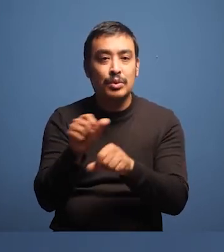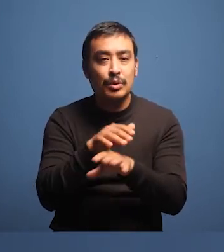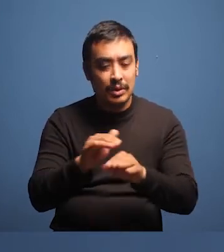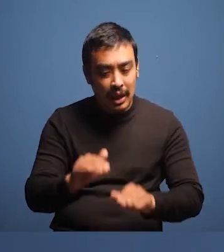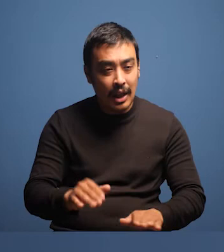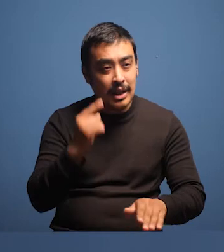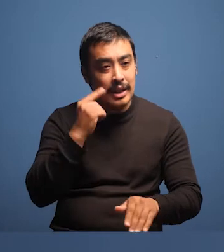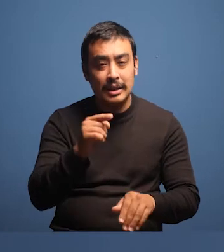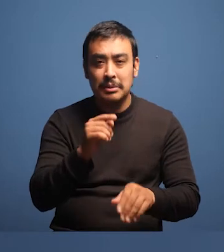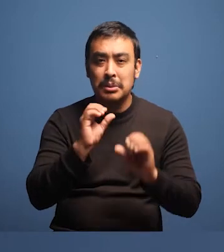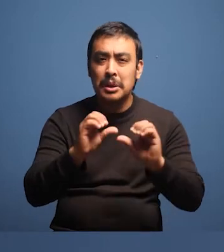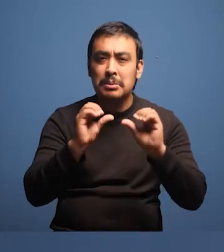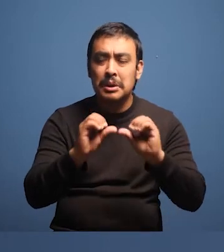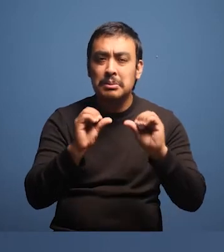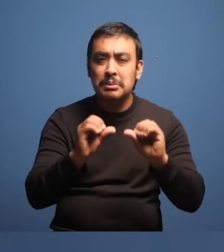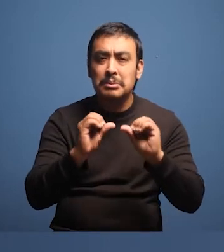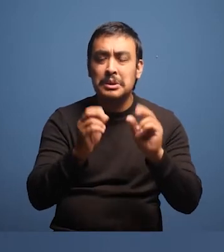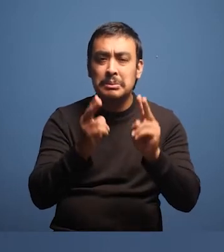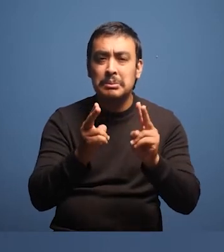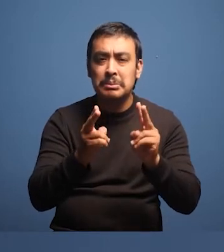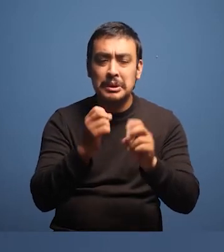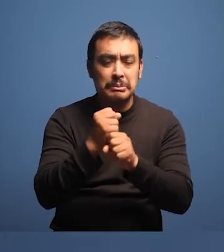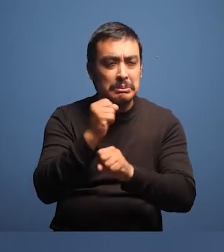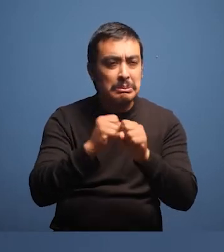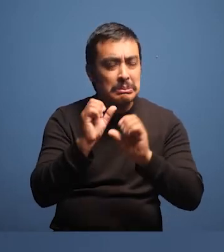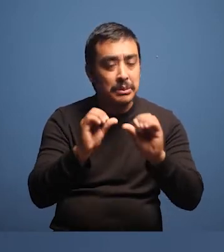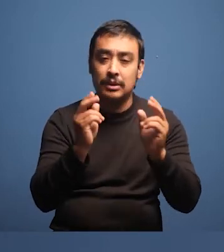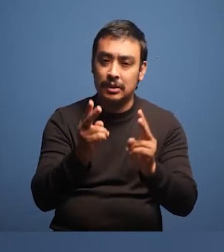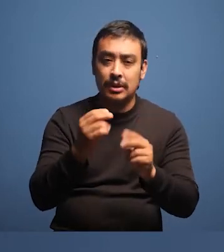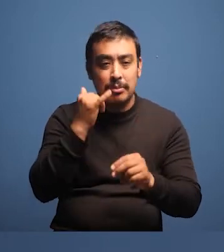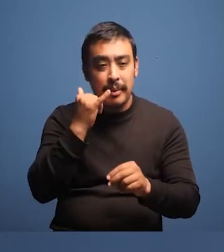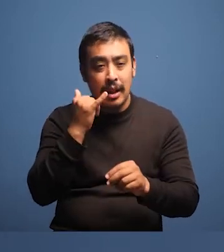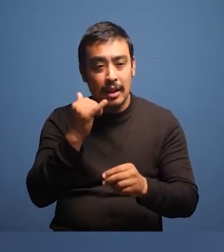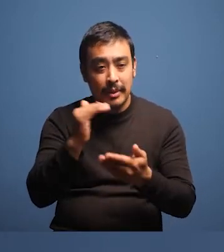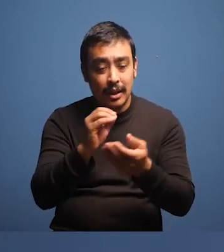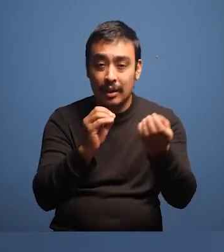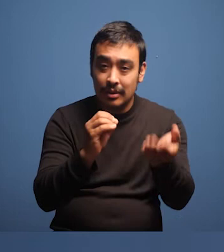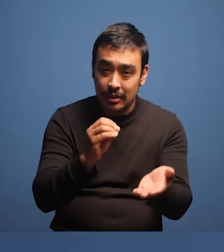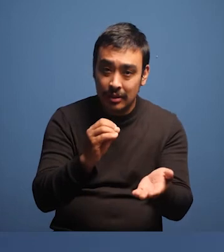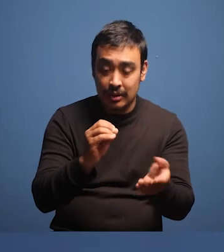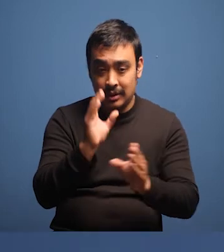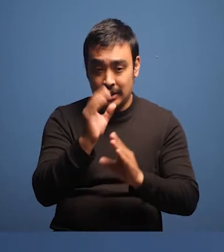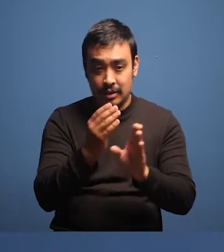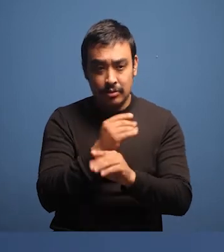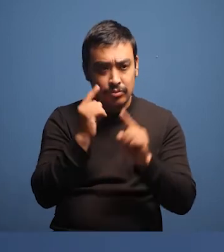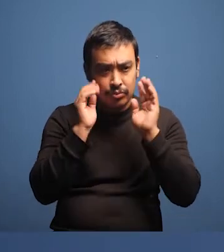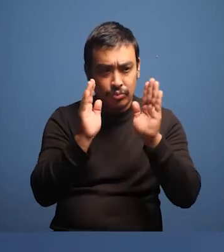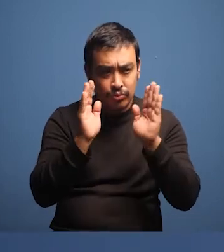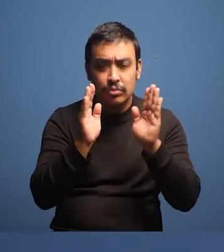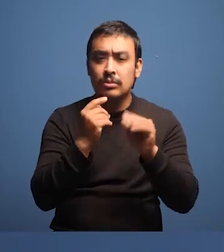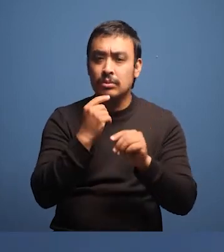त्यसको लत बसिसकेका हुन्छ नि त उनीहरू एकदम धेरै इन्भल्भ भइरहेको हुन्छ अहिले बच्चाहरूलाई नै मोबाइल छोडिदिरहेको हुन्छ तर यदि तपाईँहरू अवेर हुनु हो भने